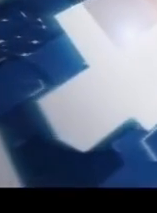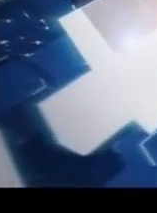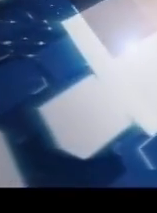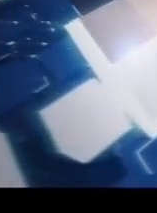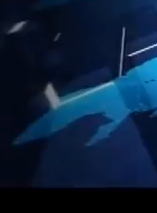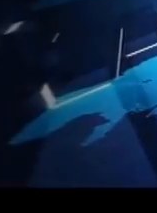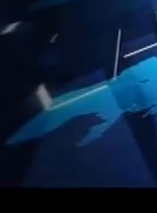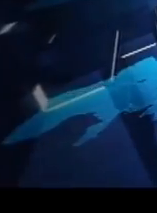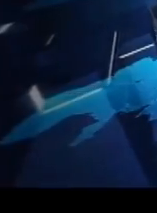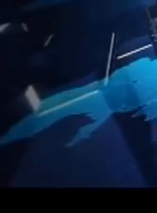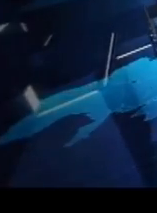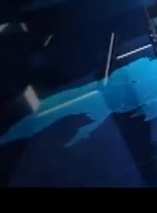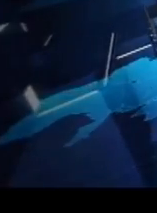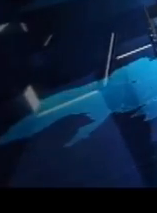Дякую.